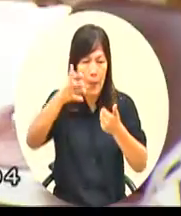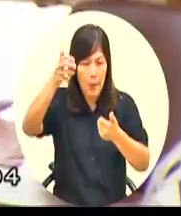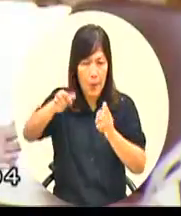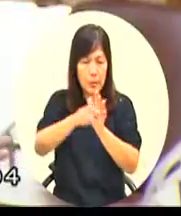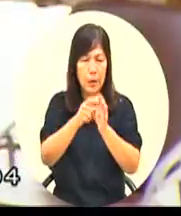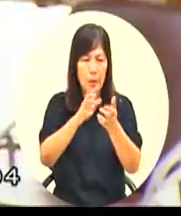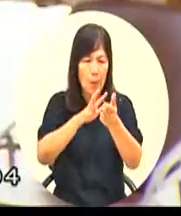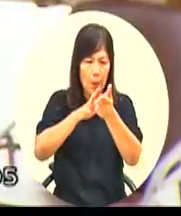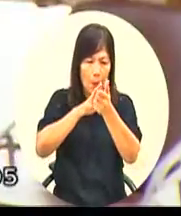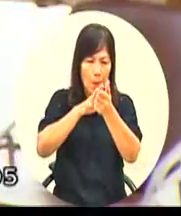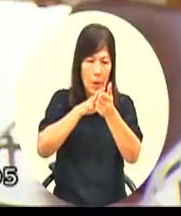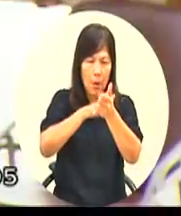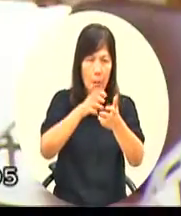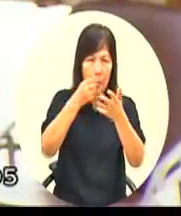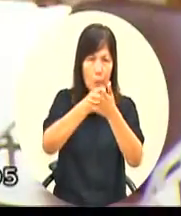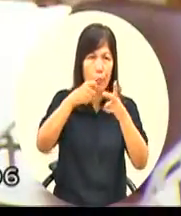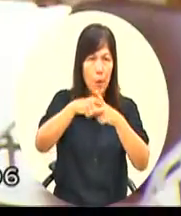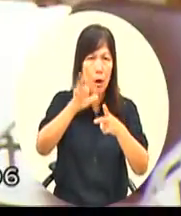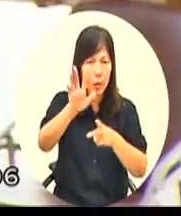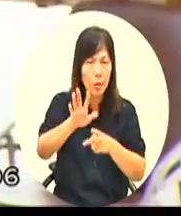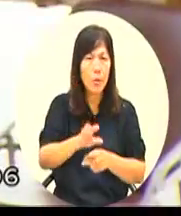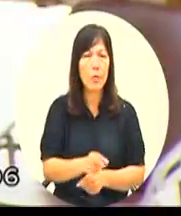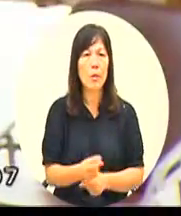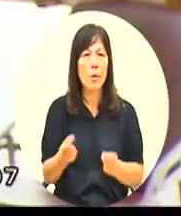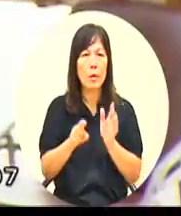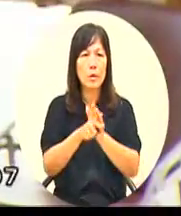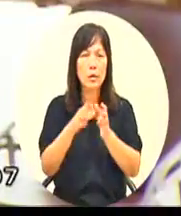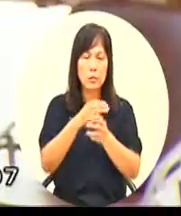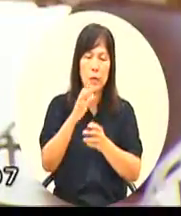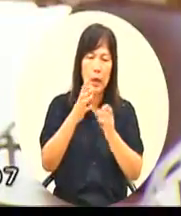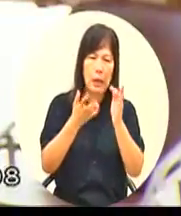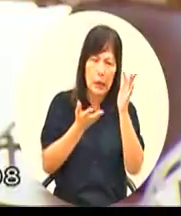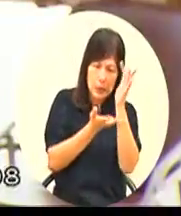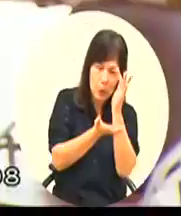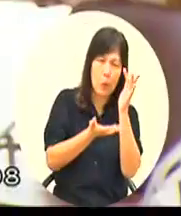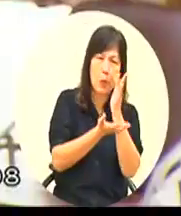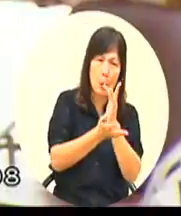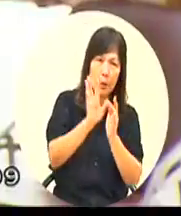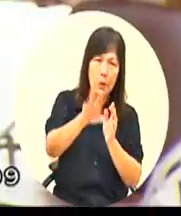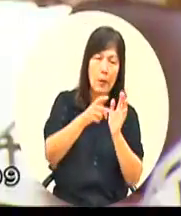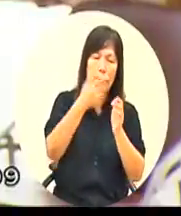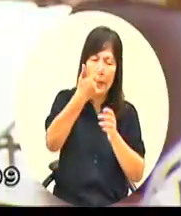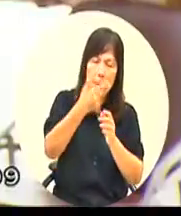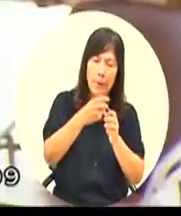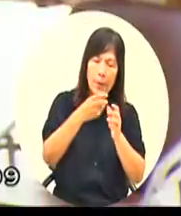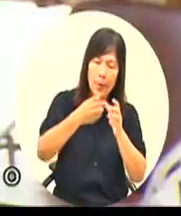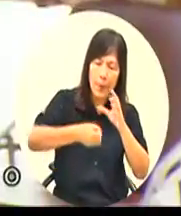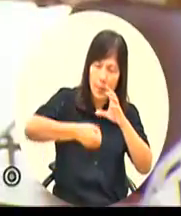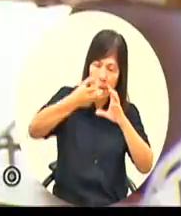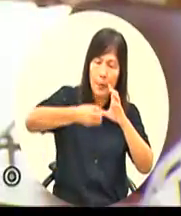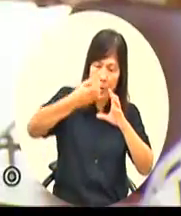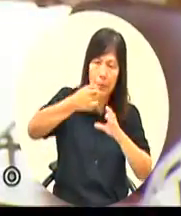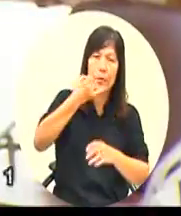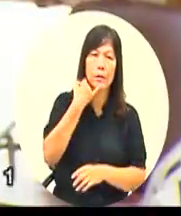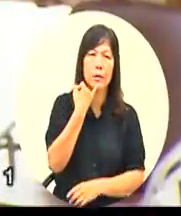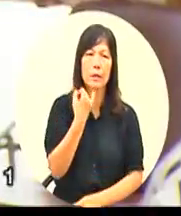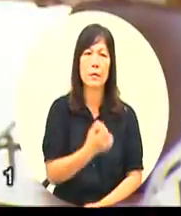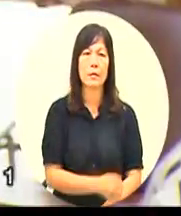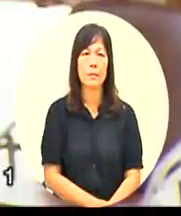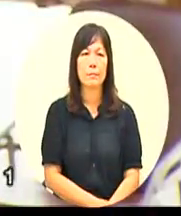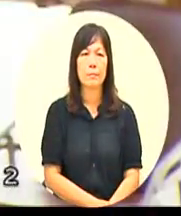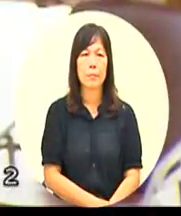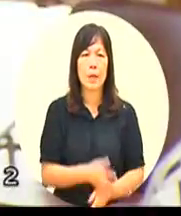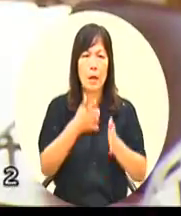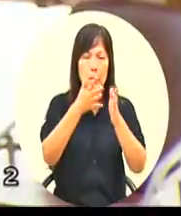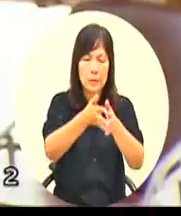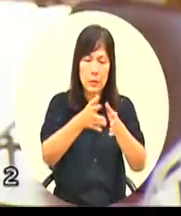侪志工，安尼真正是包括吼，伫个顾球啊。等一下，我再慢慢的秀给你们看哦。好，那我就针对大平顶